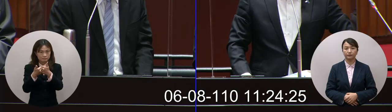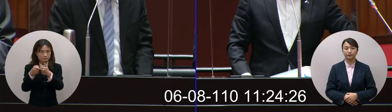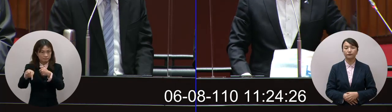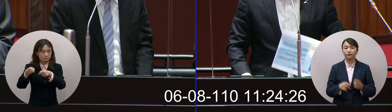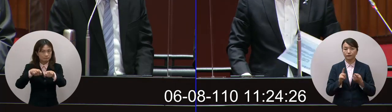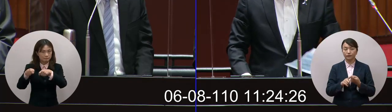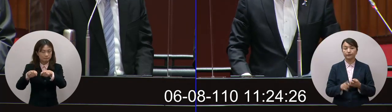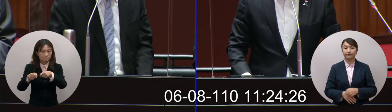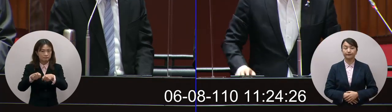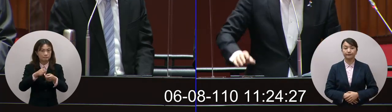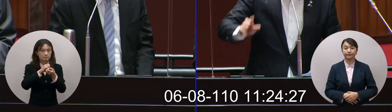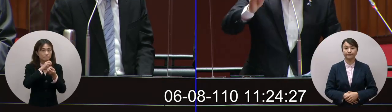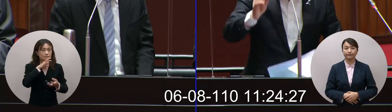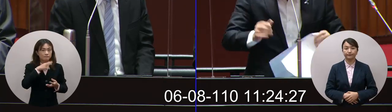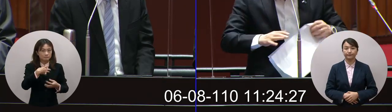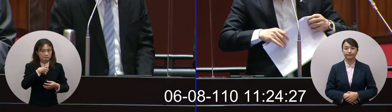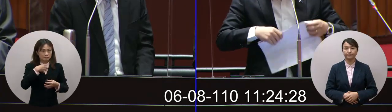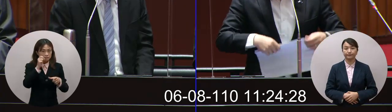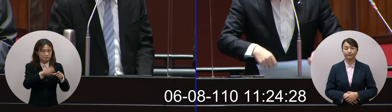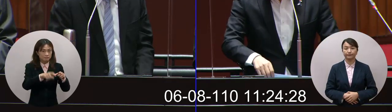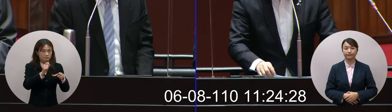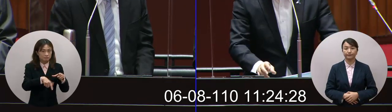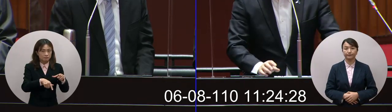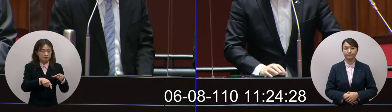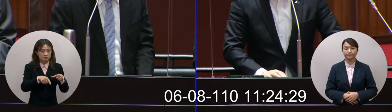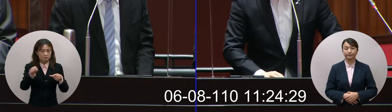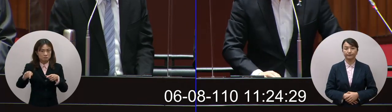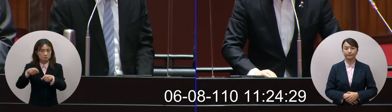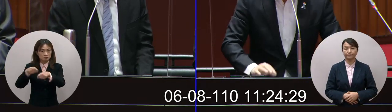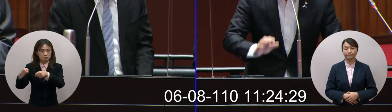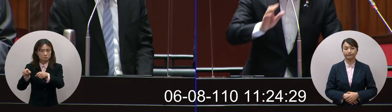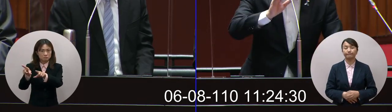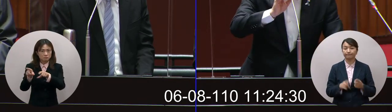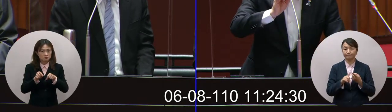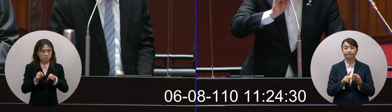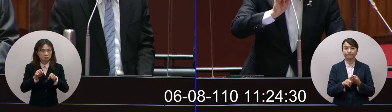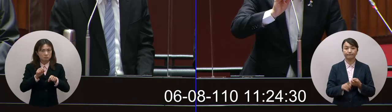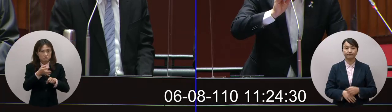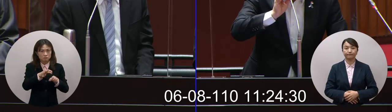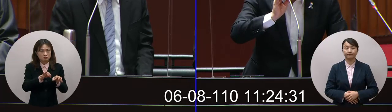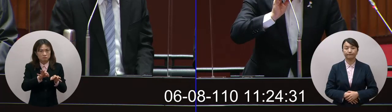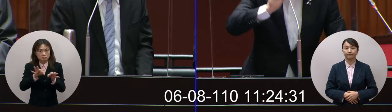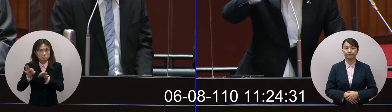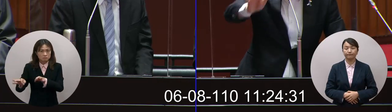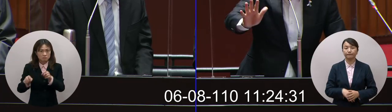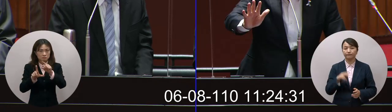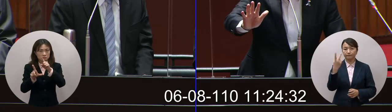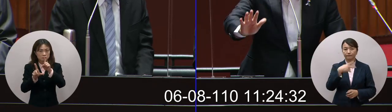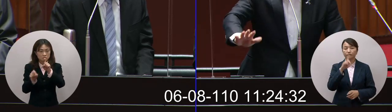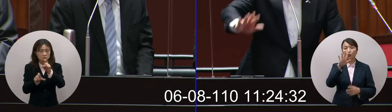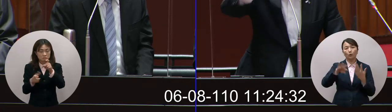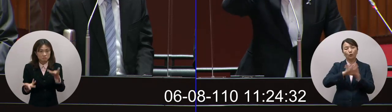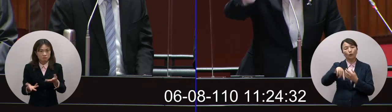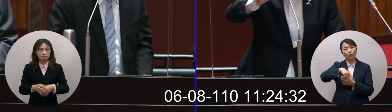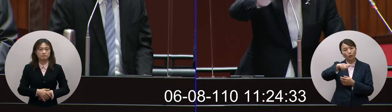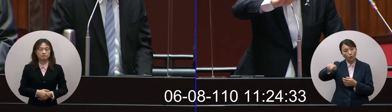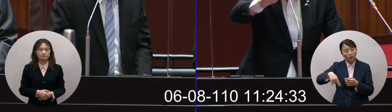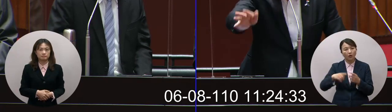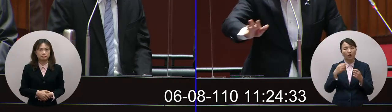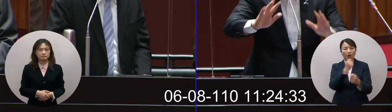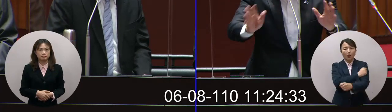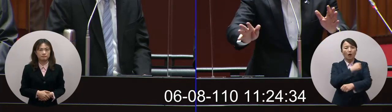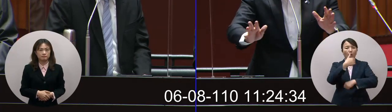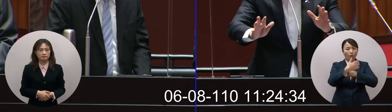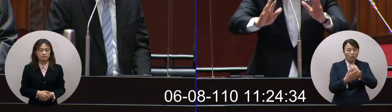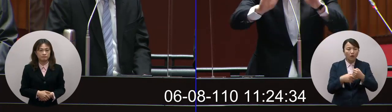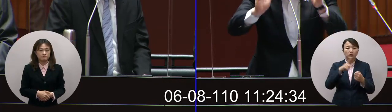寿险公司有这个计划，是哪个都爱加十月，哈、 哦？是啊， 甲了解看嘛。 啊，够一挂人，伊是连劳保三个